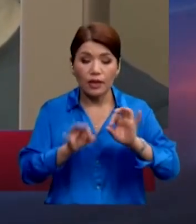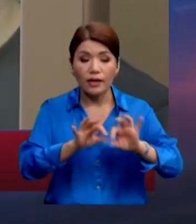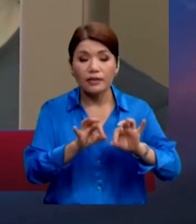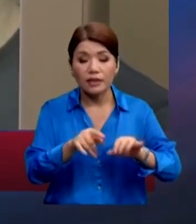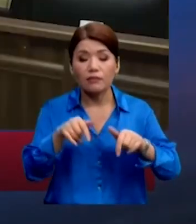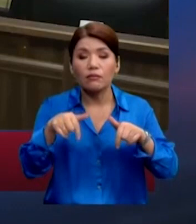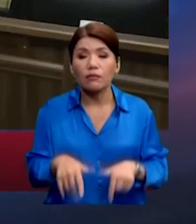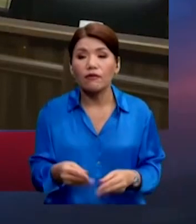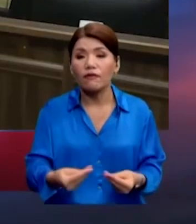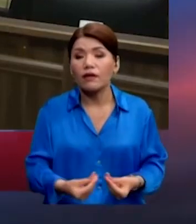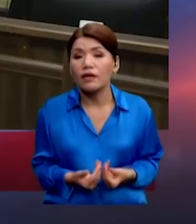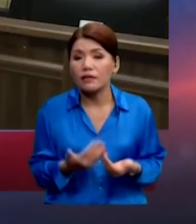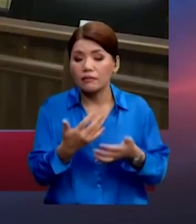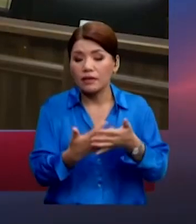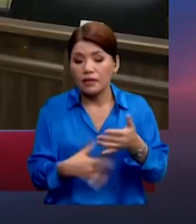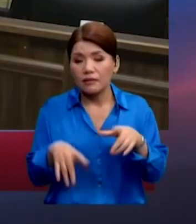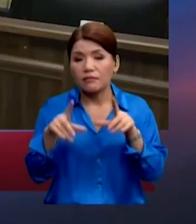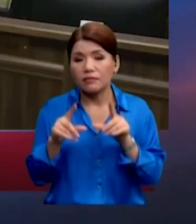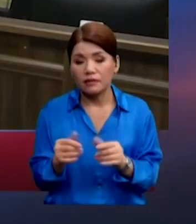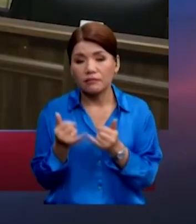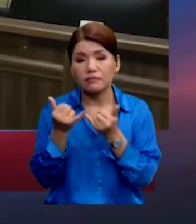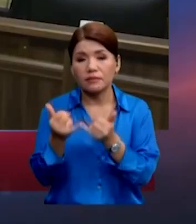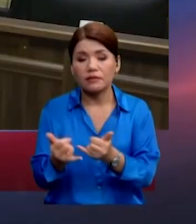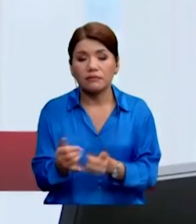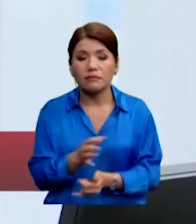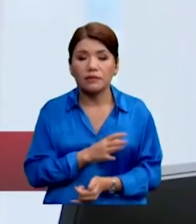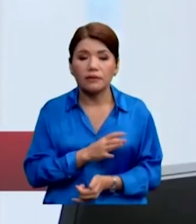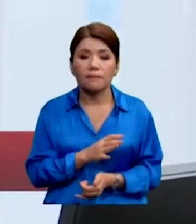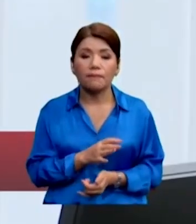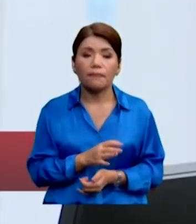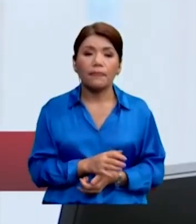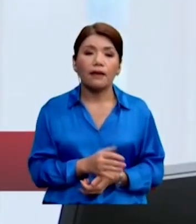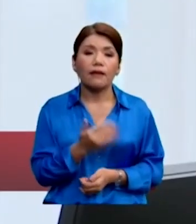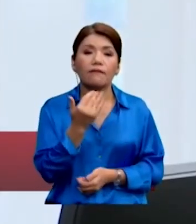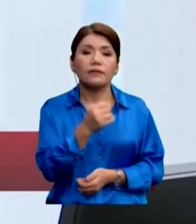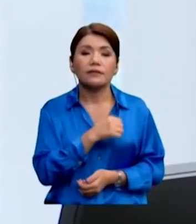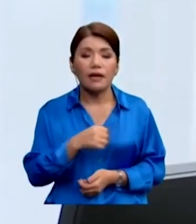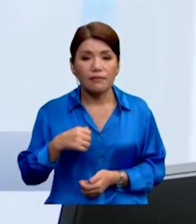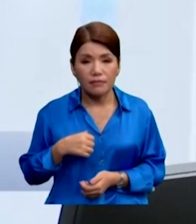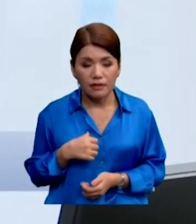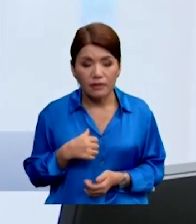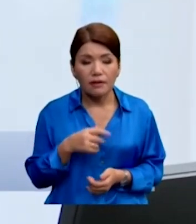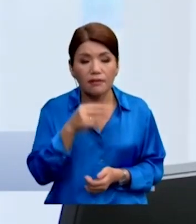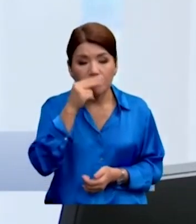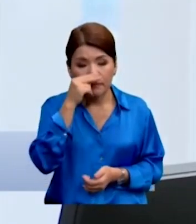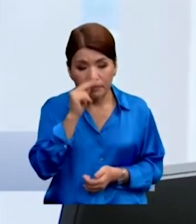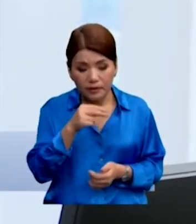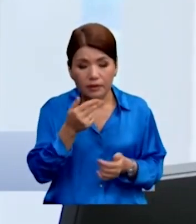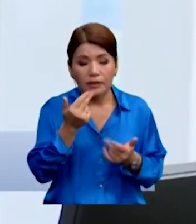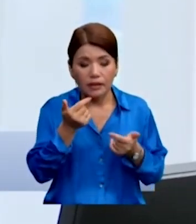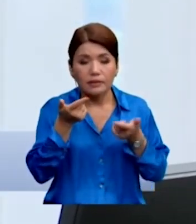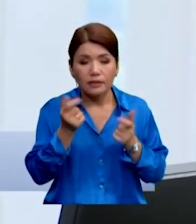такое решение повлияли некоторые смягчающие обстоятельства. Вы сами признали полностью свою вину. Раскаялись в